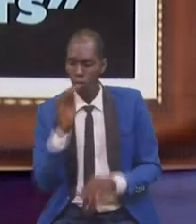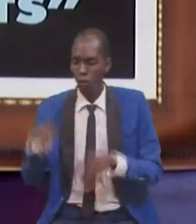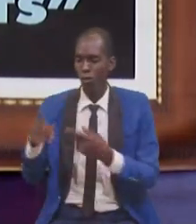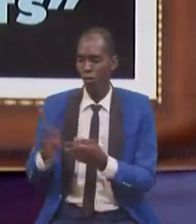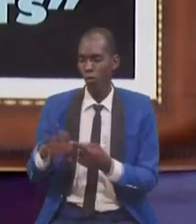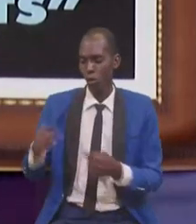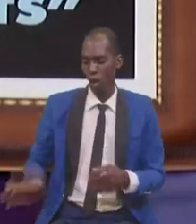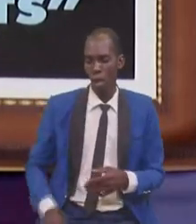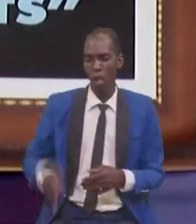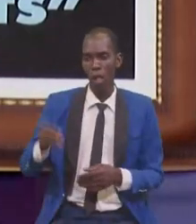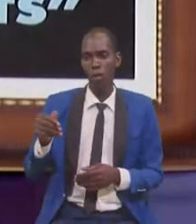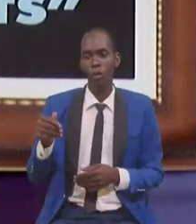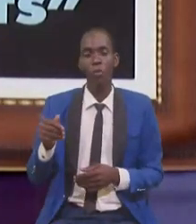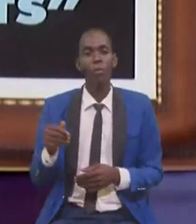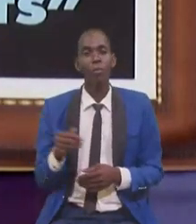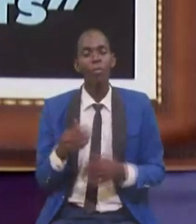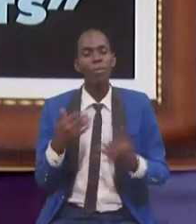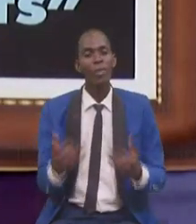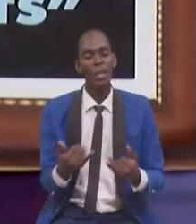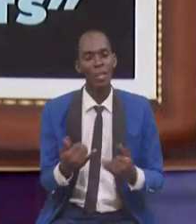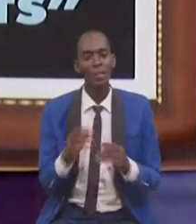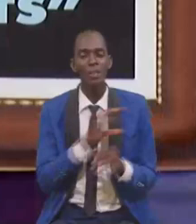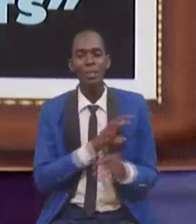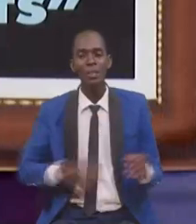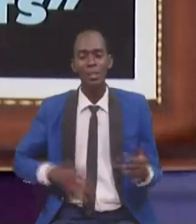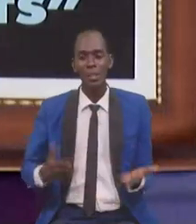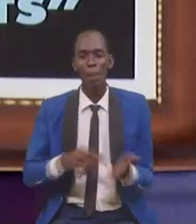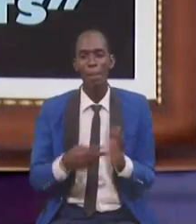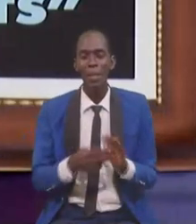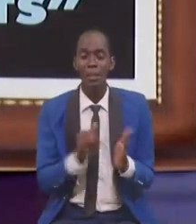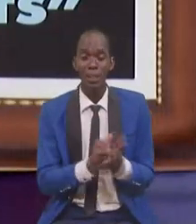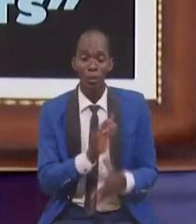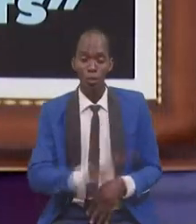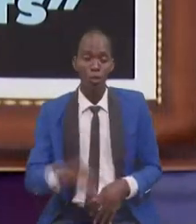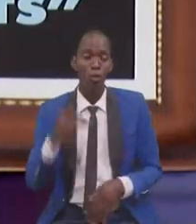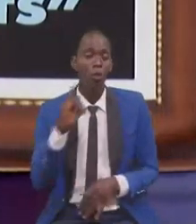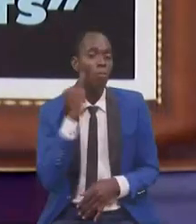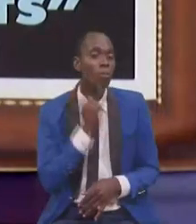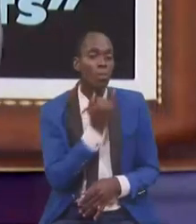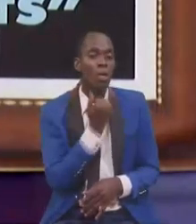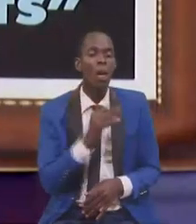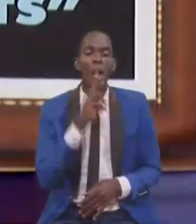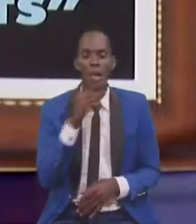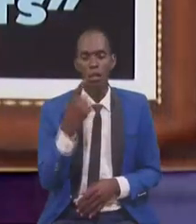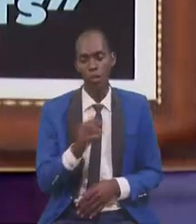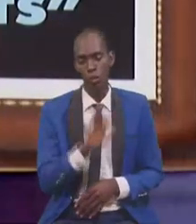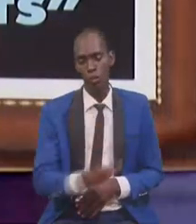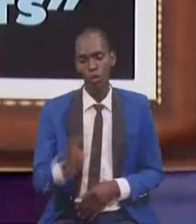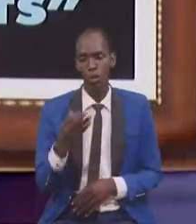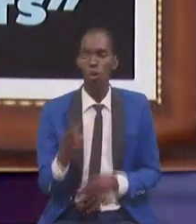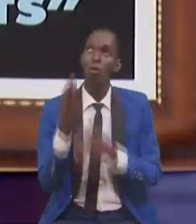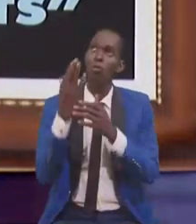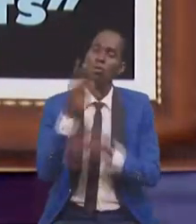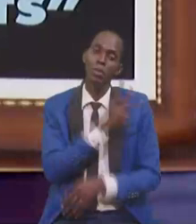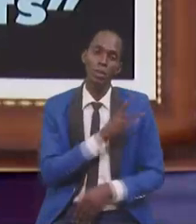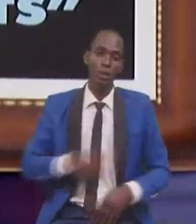de le jeter aux petits chiens. Comprenez, Jésus dit que les enfants d'Israël sont les enfants du royaume. Les promesses